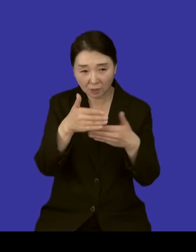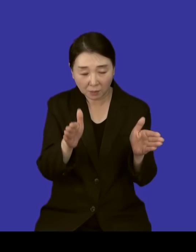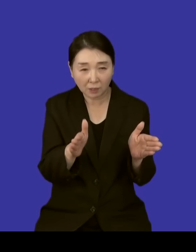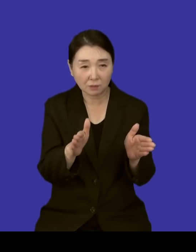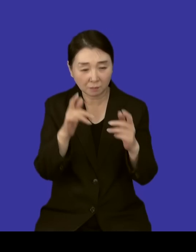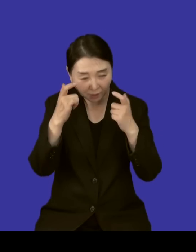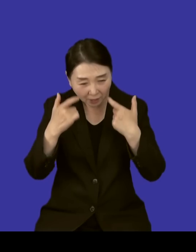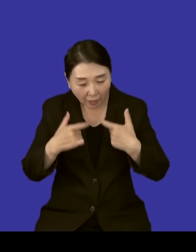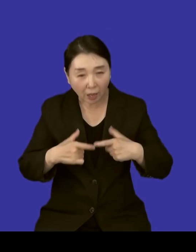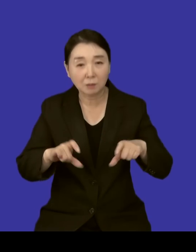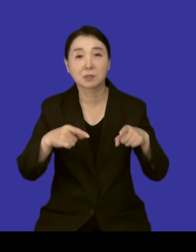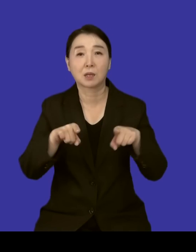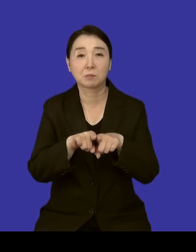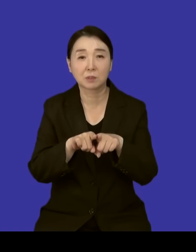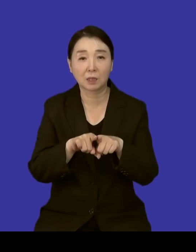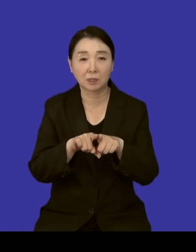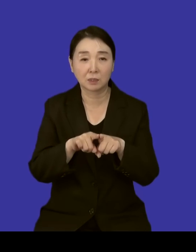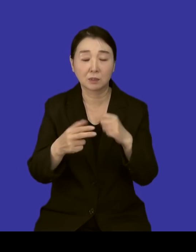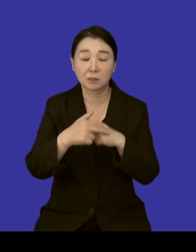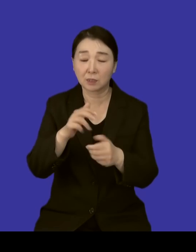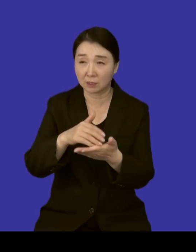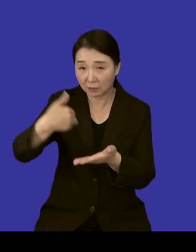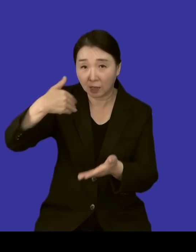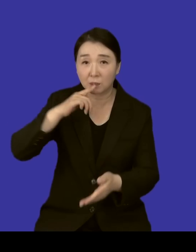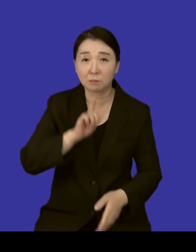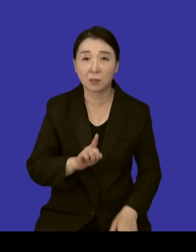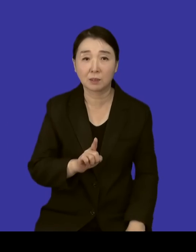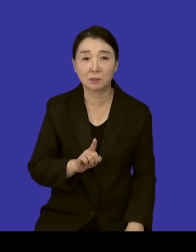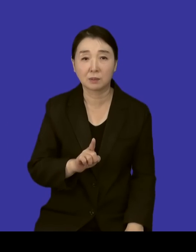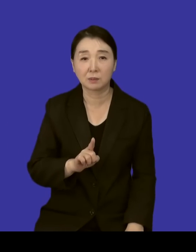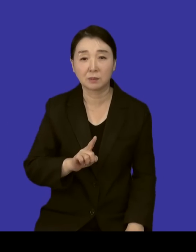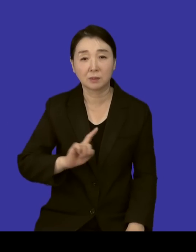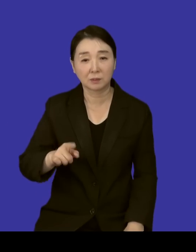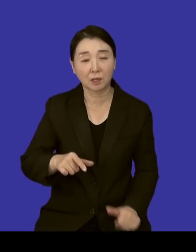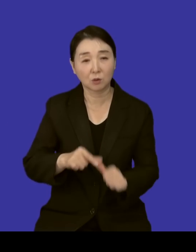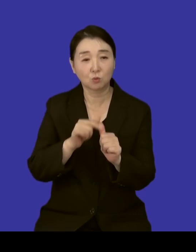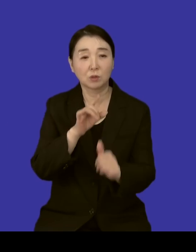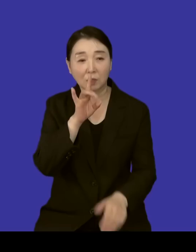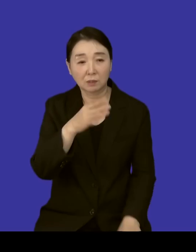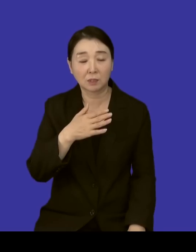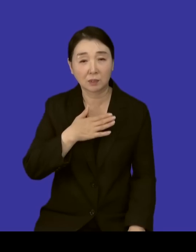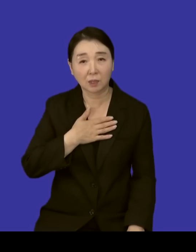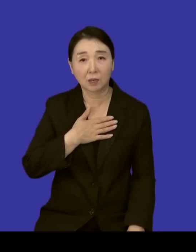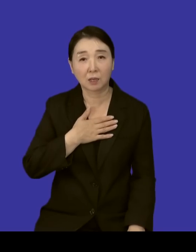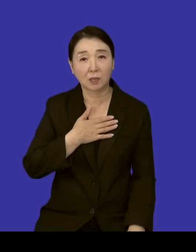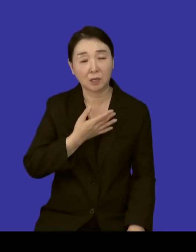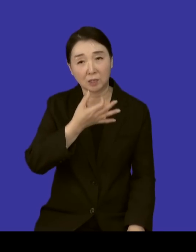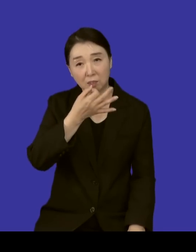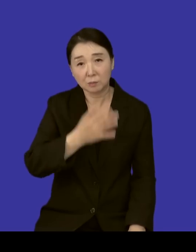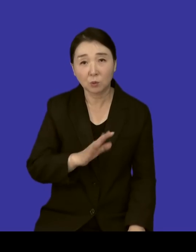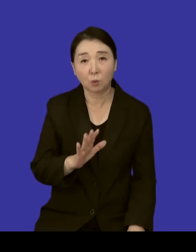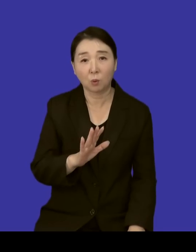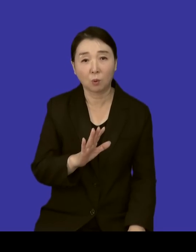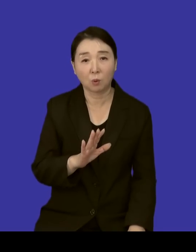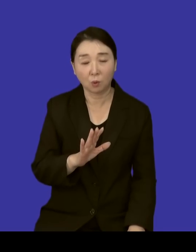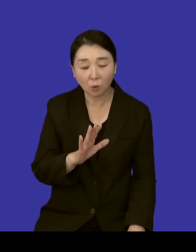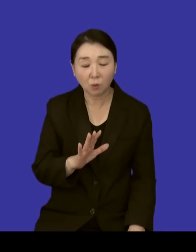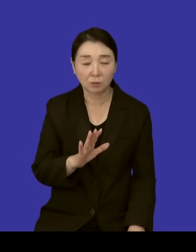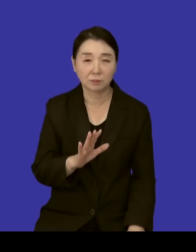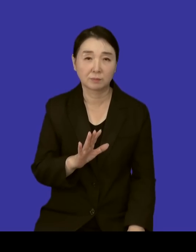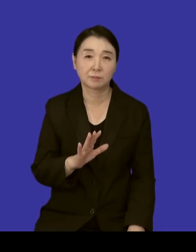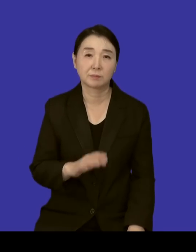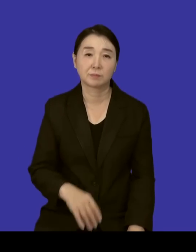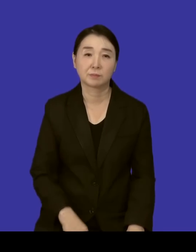샜거든요. 예. 의사들이 나가라고 그러는데 저는 구원이 안 되면 저도 낭떠러지에 지금 이제 간다는